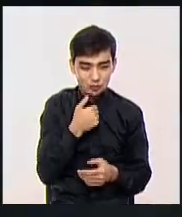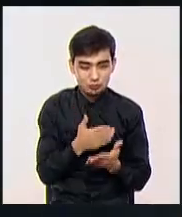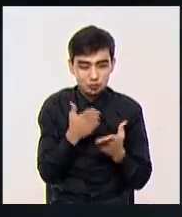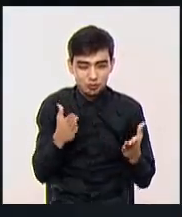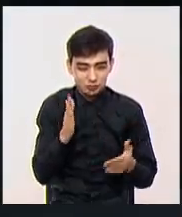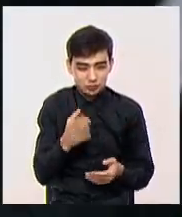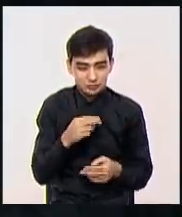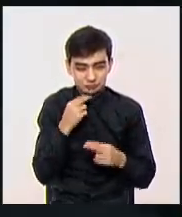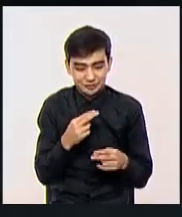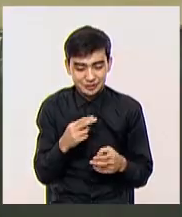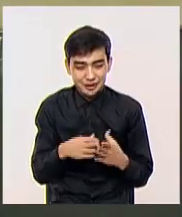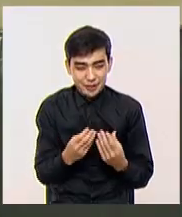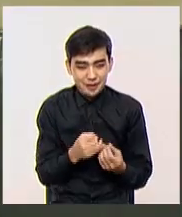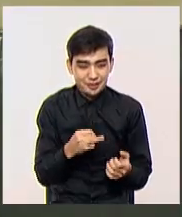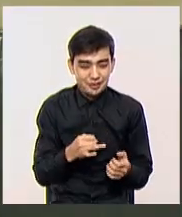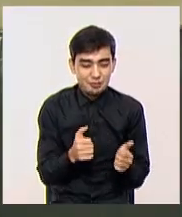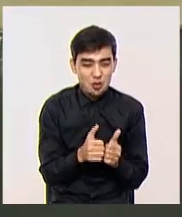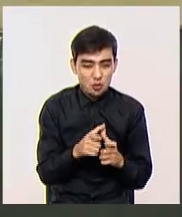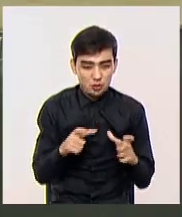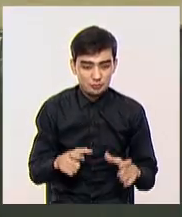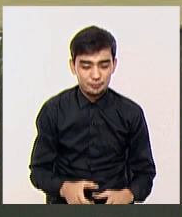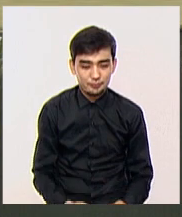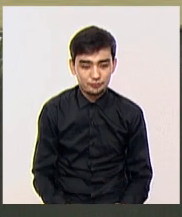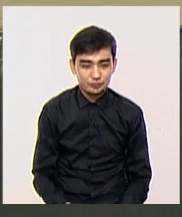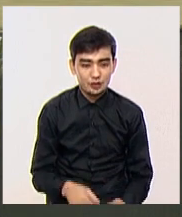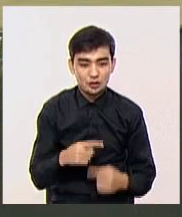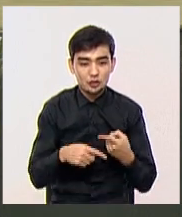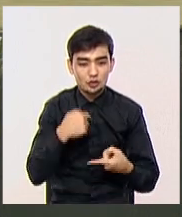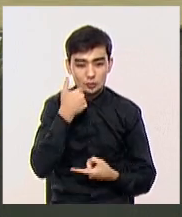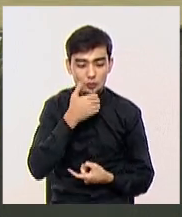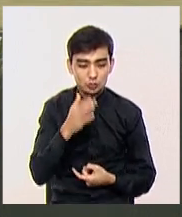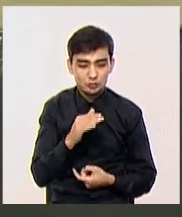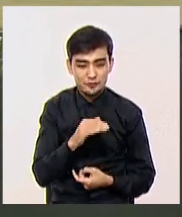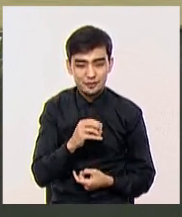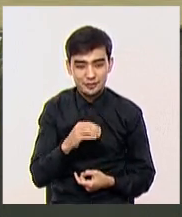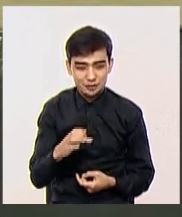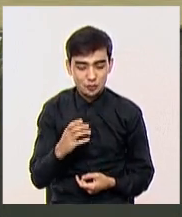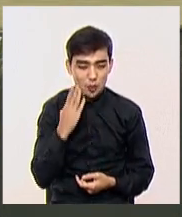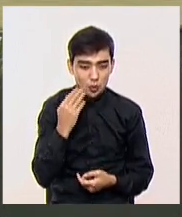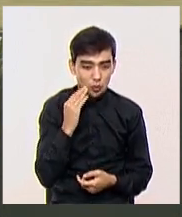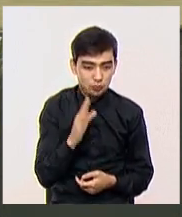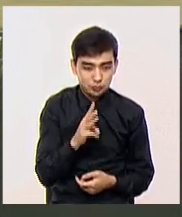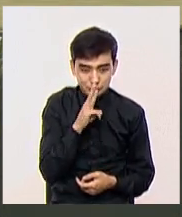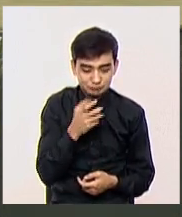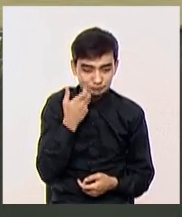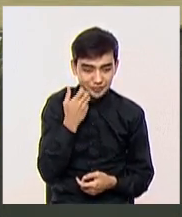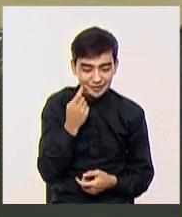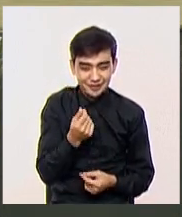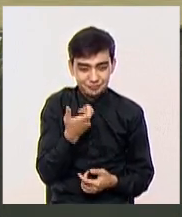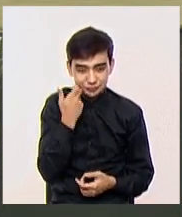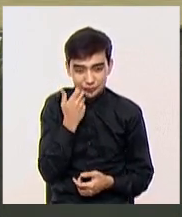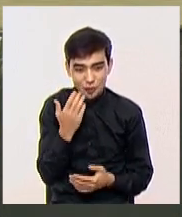советуют уделять семье и близким. В следующем году будет финансово более именно что легче зарабатывать деньги. Более